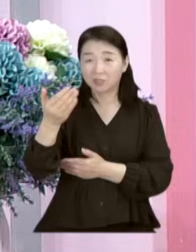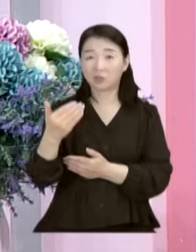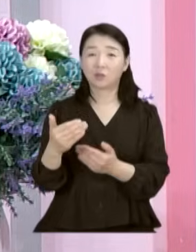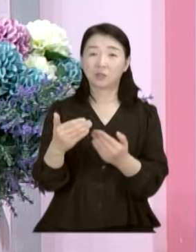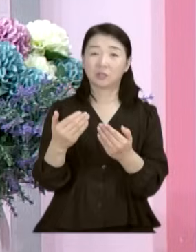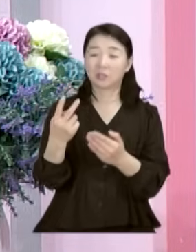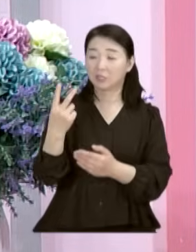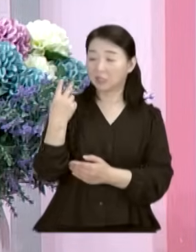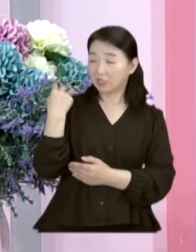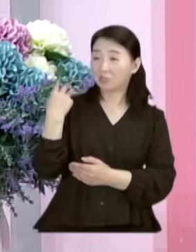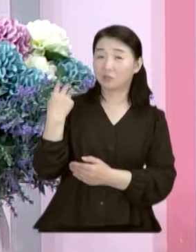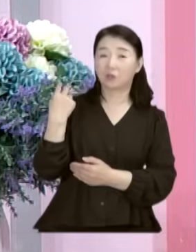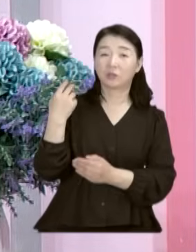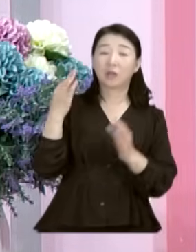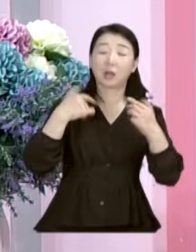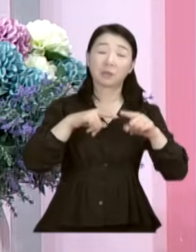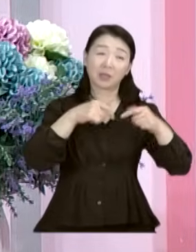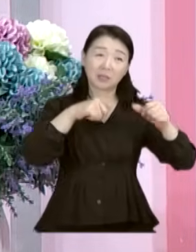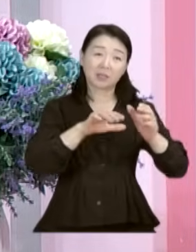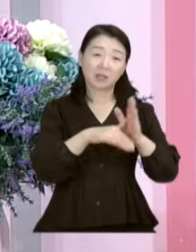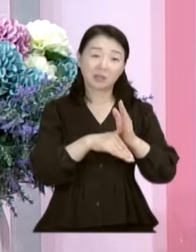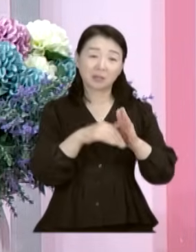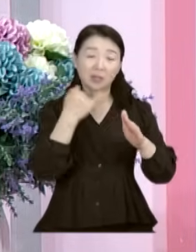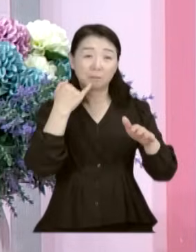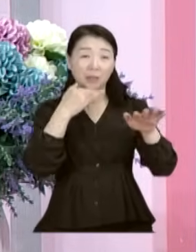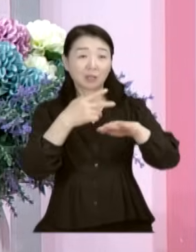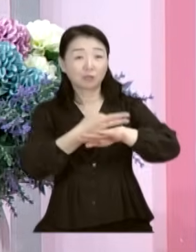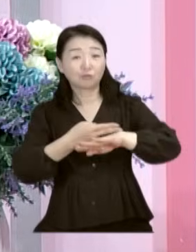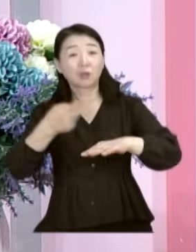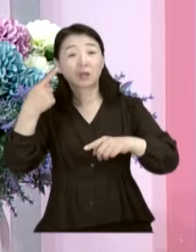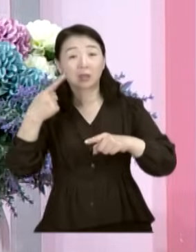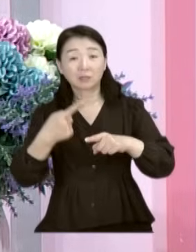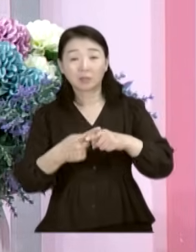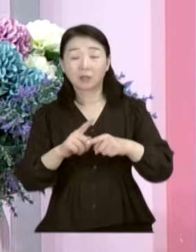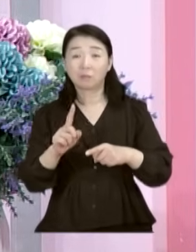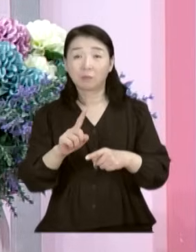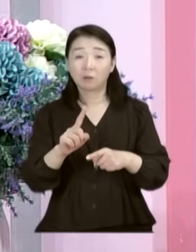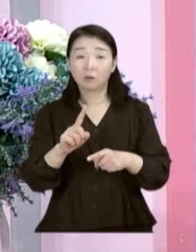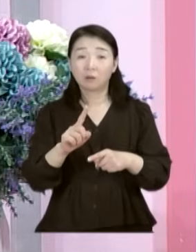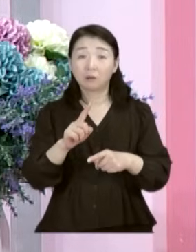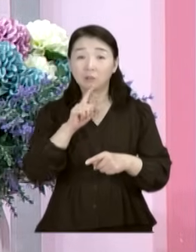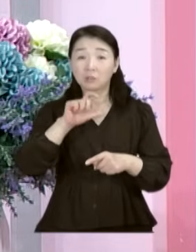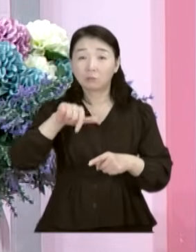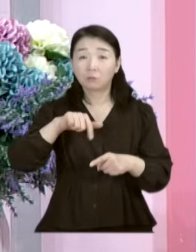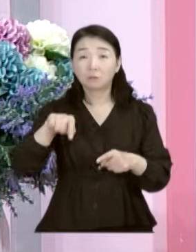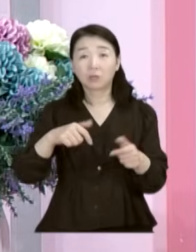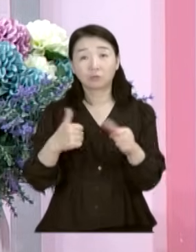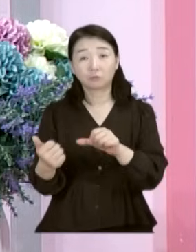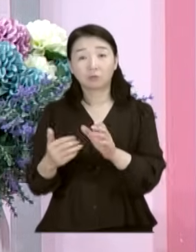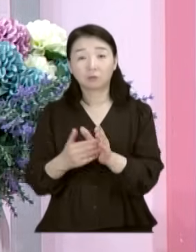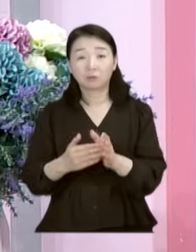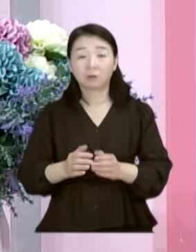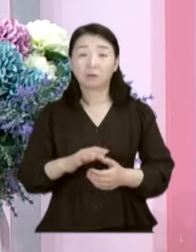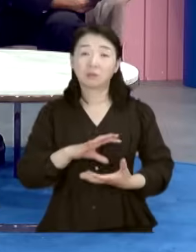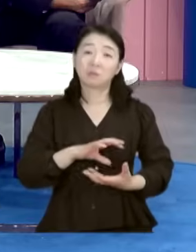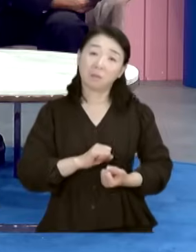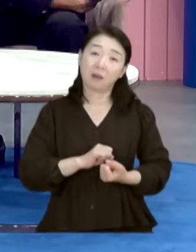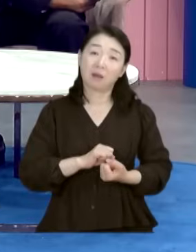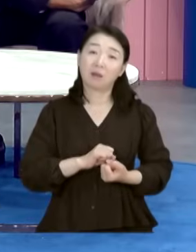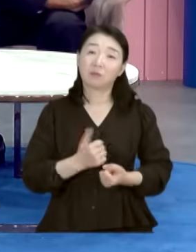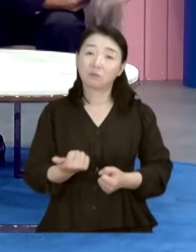마지막으로 인사한다고 해서 바다에 좀 수영한다고 바다로 들어갔다가 15분만에 죽었어요